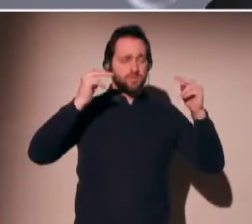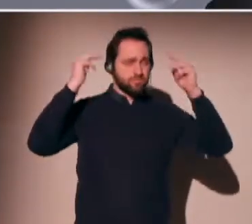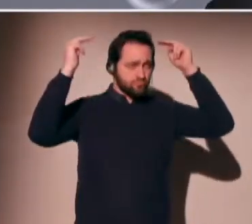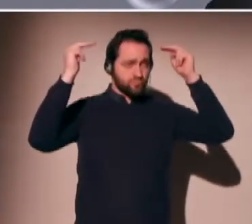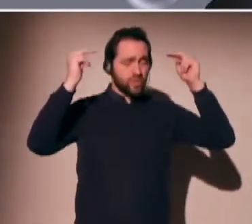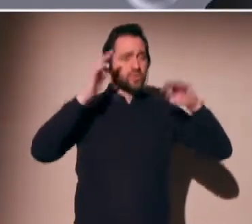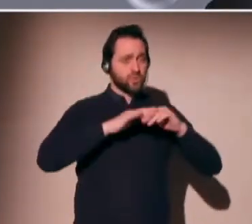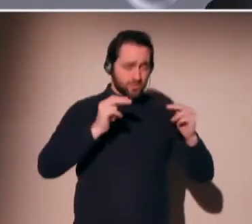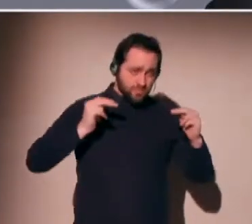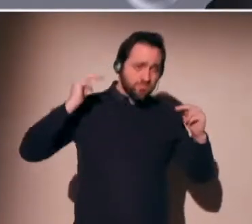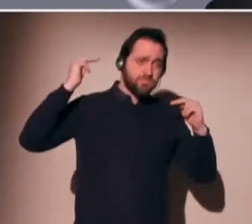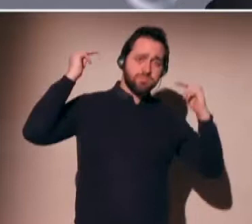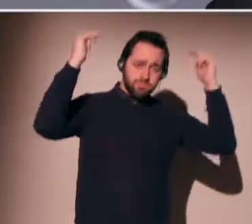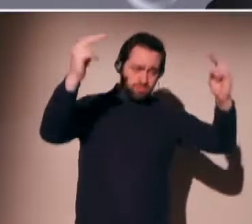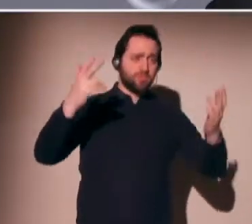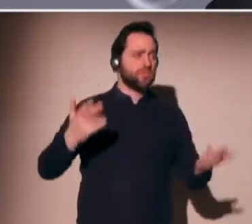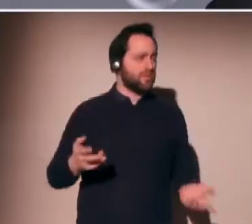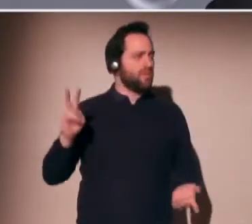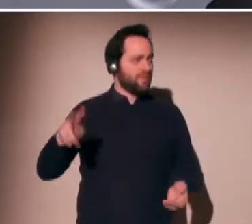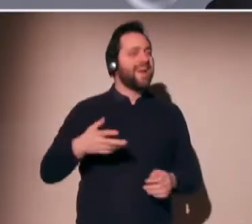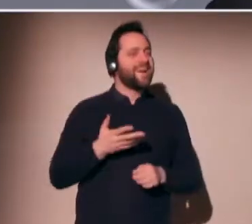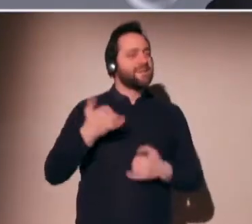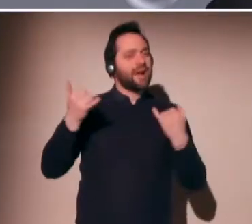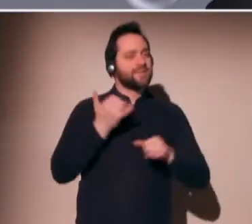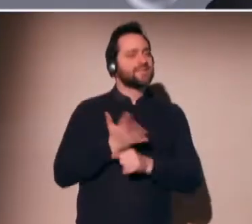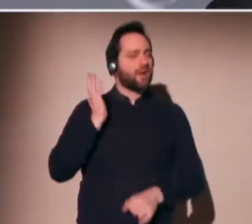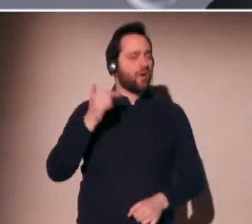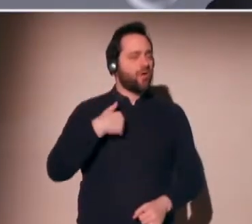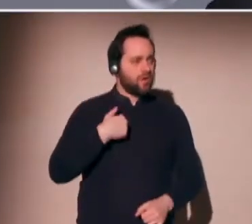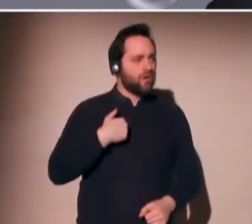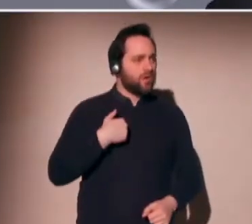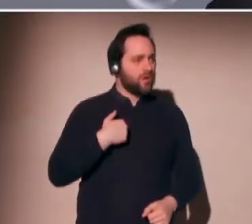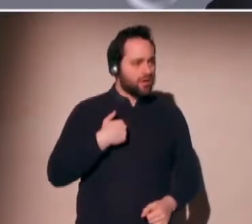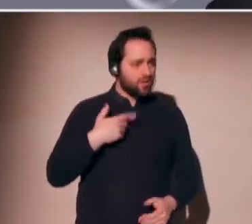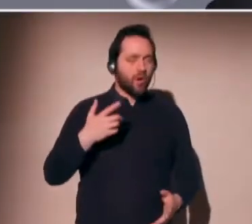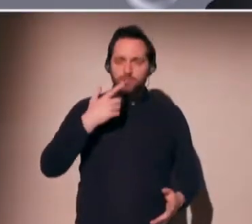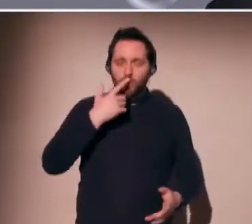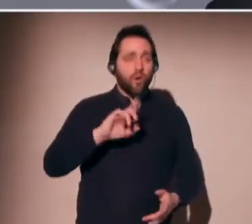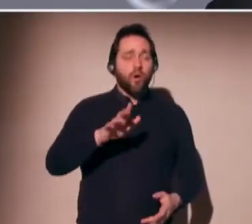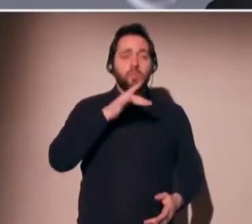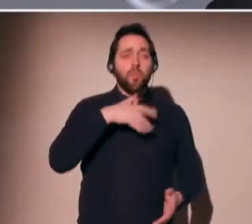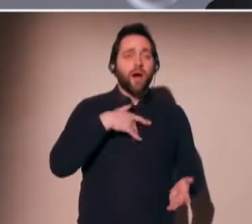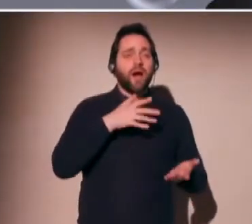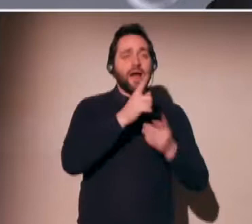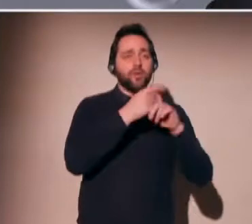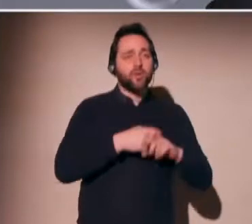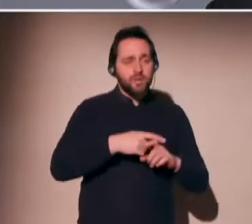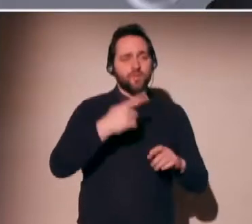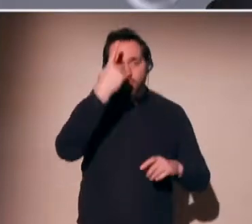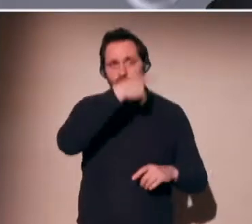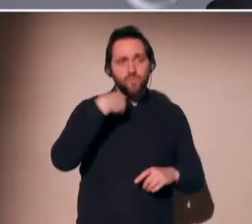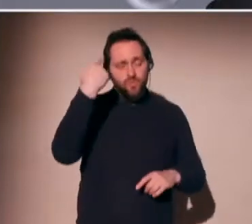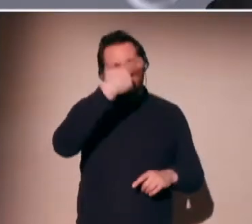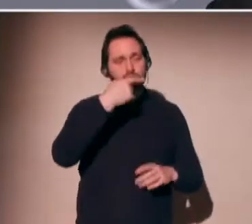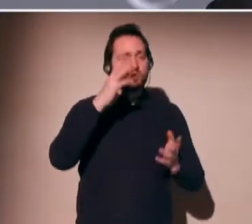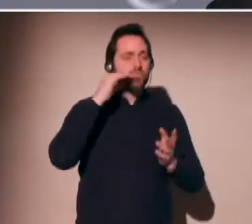il y aurait des algorithmes capables de reconnaître des visages mieux que l'humain. Des voitures qui effectivement circuleraient dans la